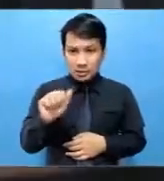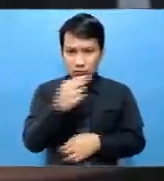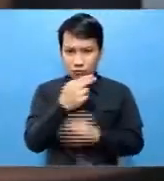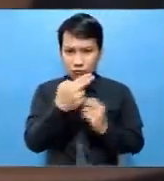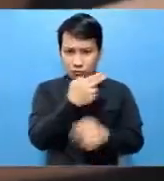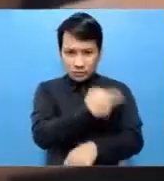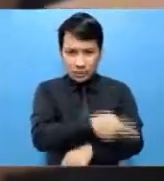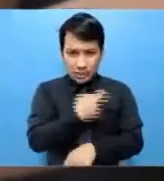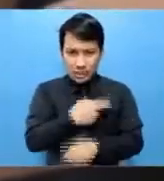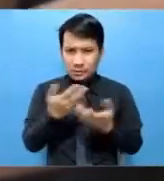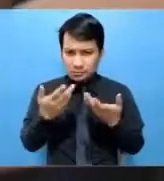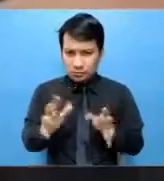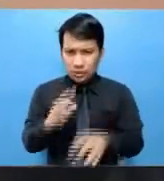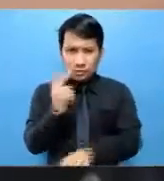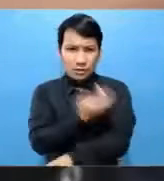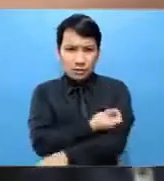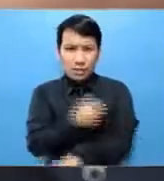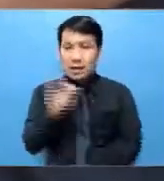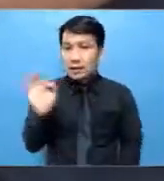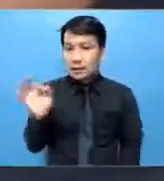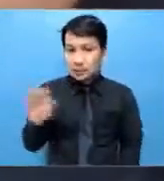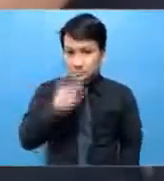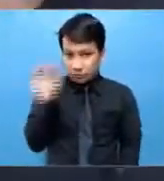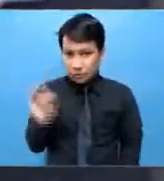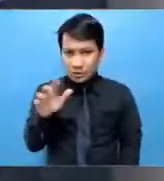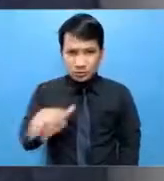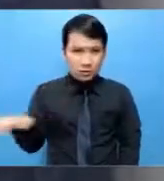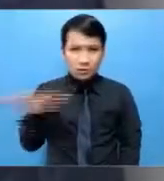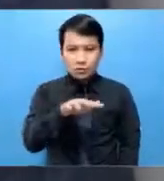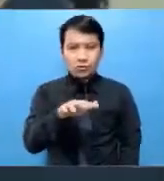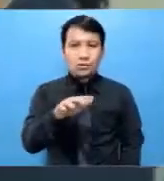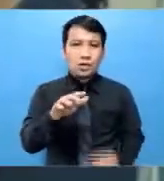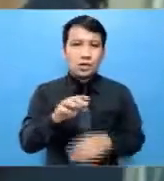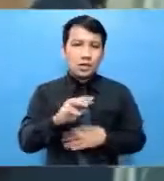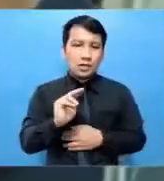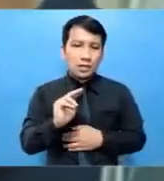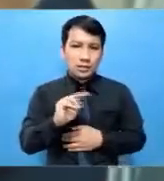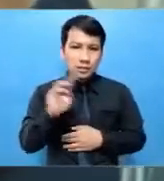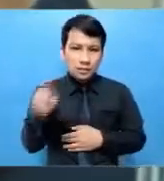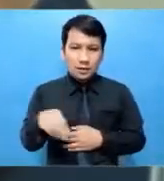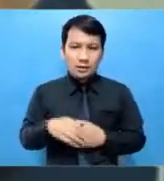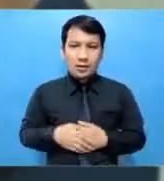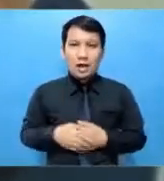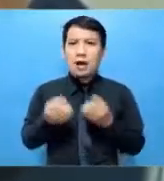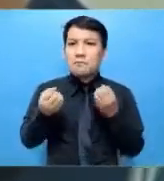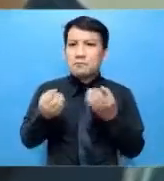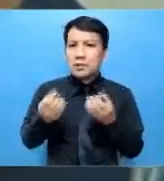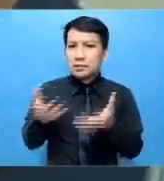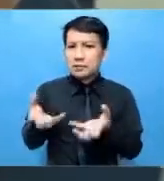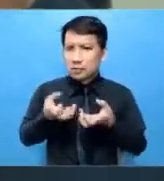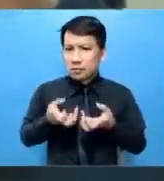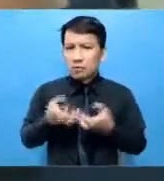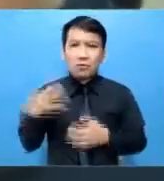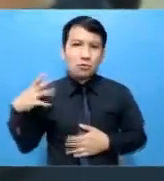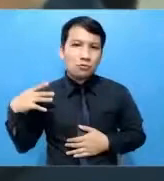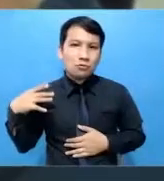natuturukan, habang 90% naman sa buong lungsod. Marami pa rin po dito, may gusto pa yung hihintay ng